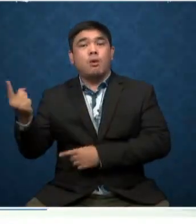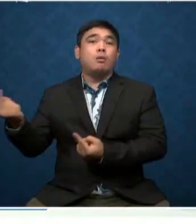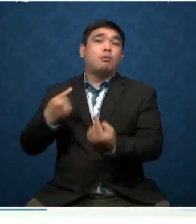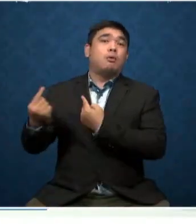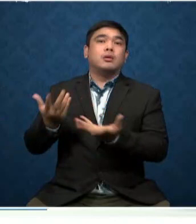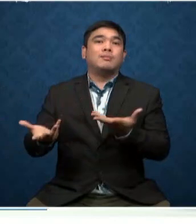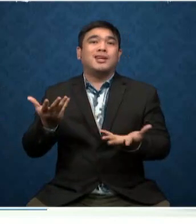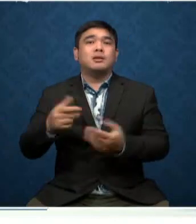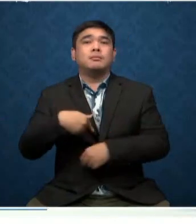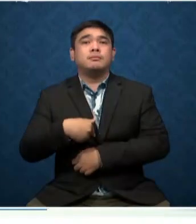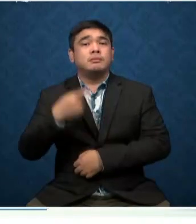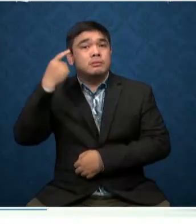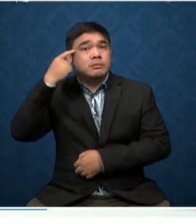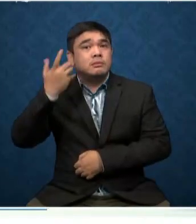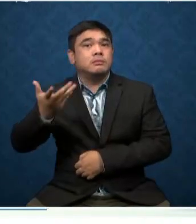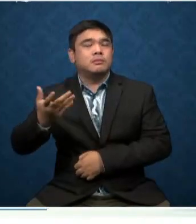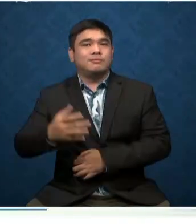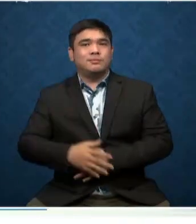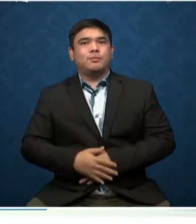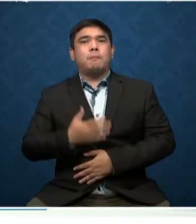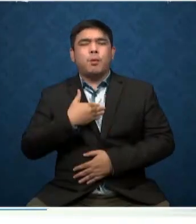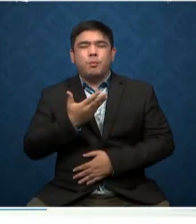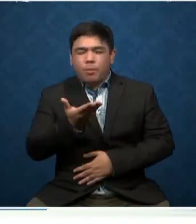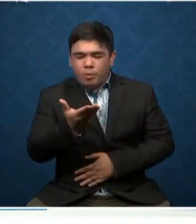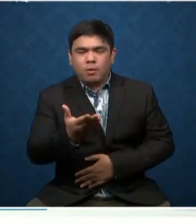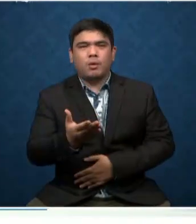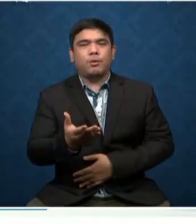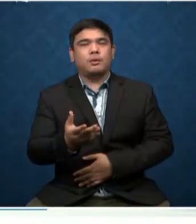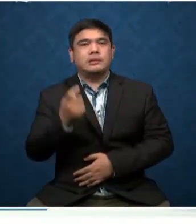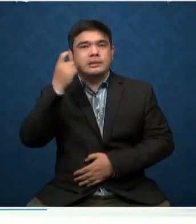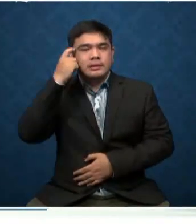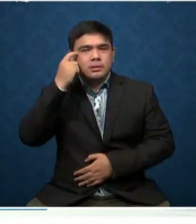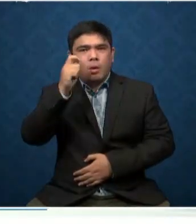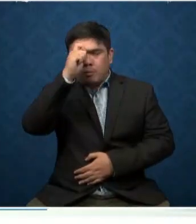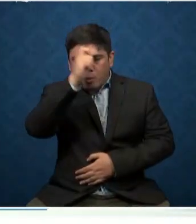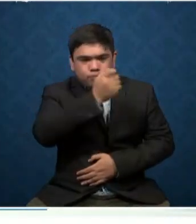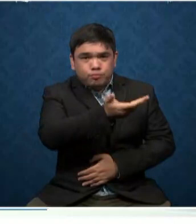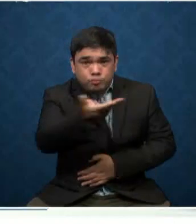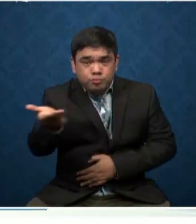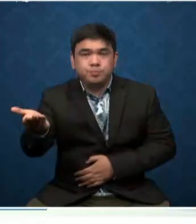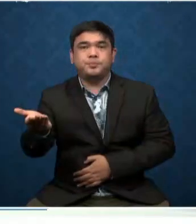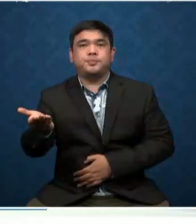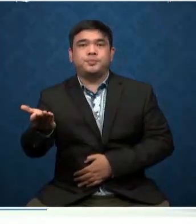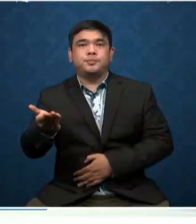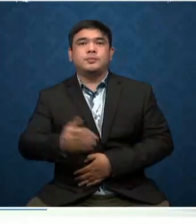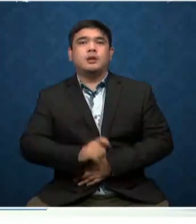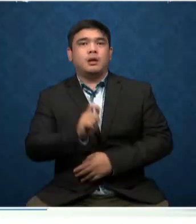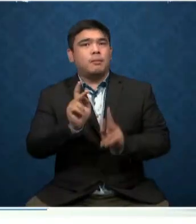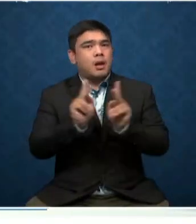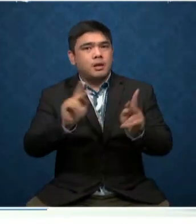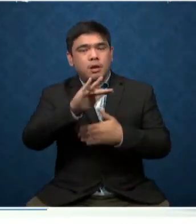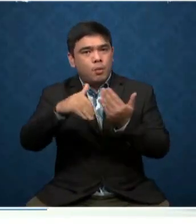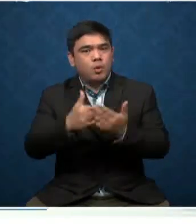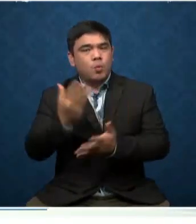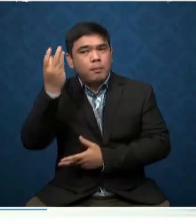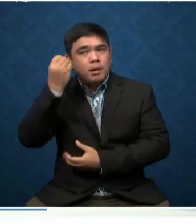าไปเพราะฉะนั้นผมก็ขออนุญาตเรียนว่าผมเคารพต่อกรรมธิการเนี่ยเคารพต่อ